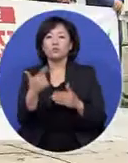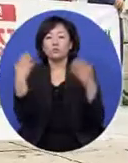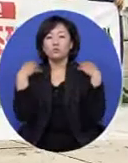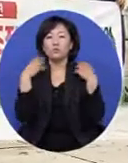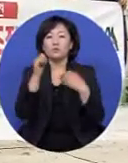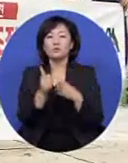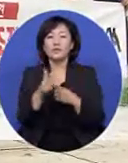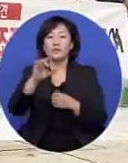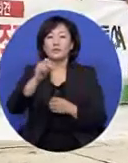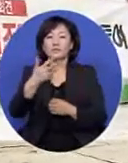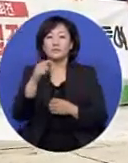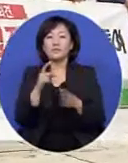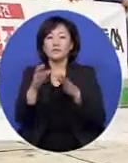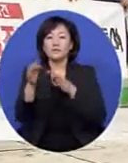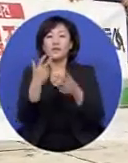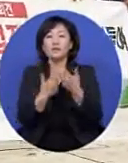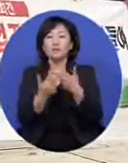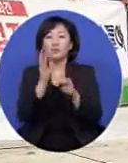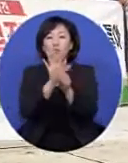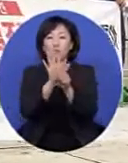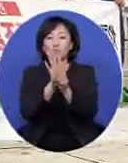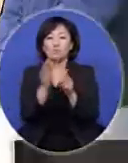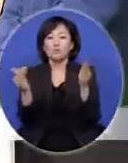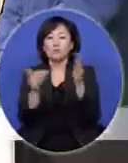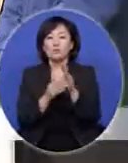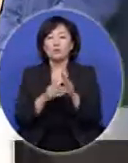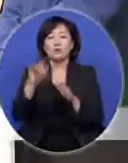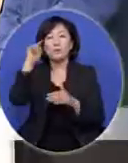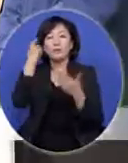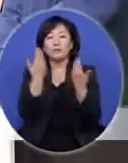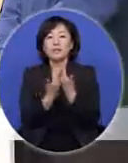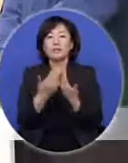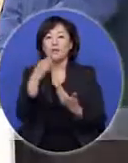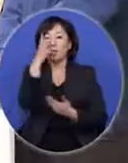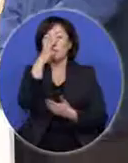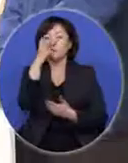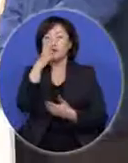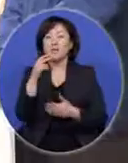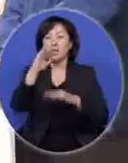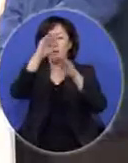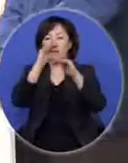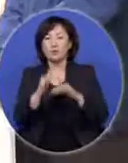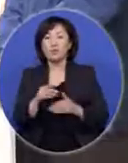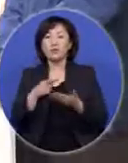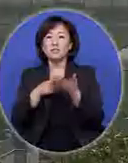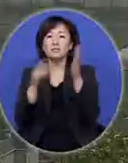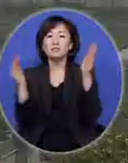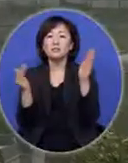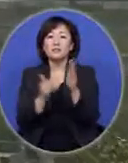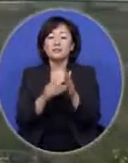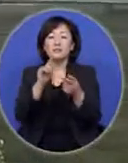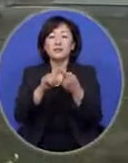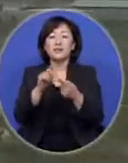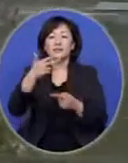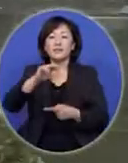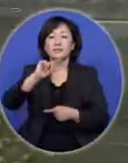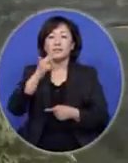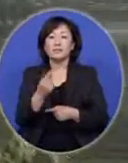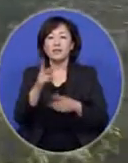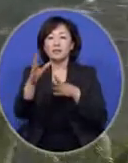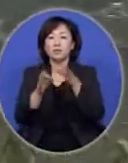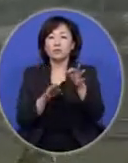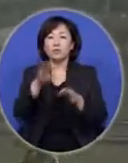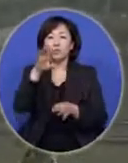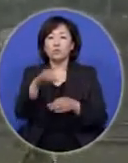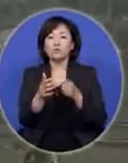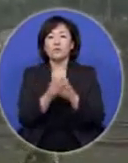고소한 진정유통단지 사업 협동조합을 규탄하고 검찰에 탄원서도 제출할 예정입니다. 하지만 진정유통단지 조합